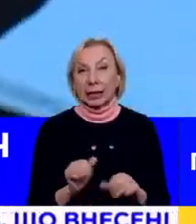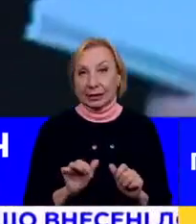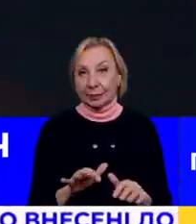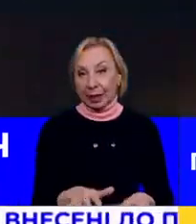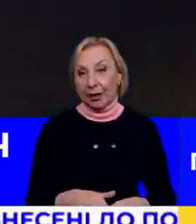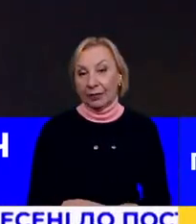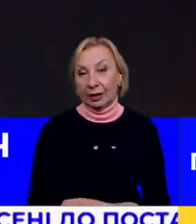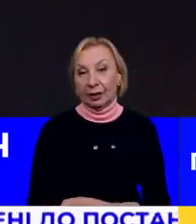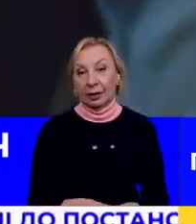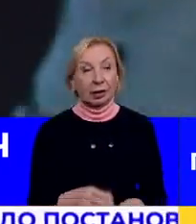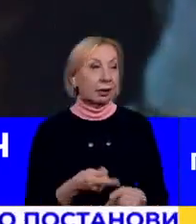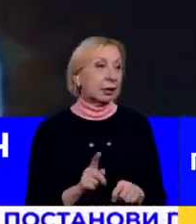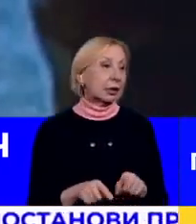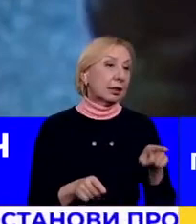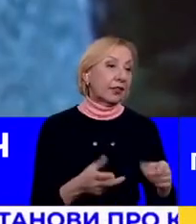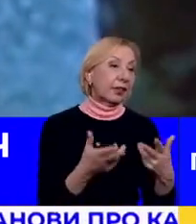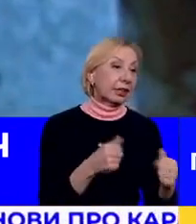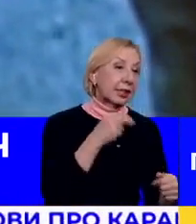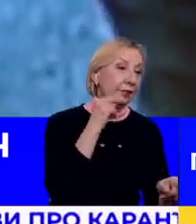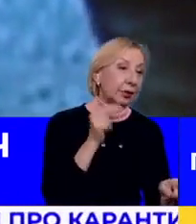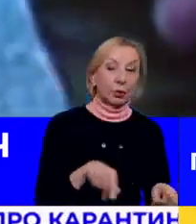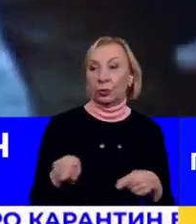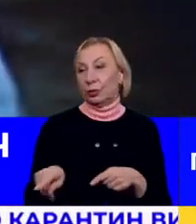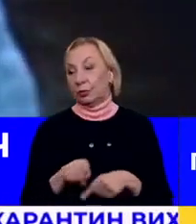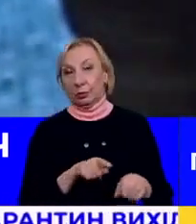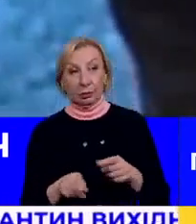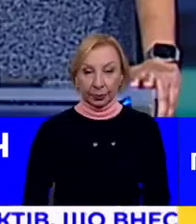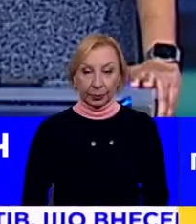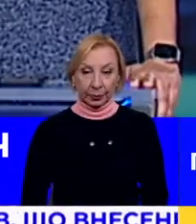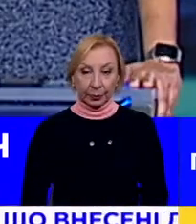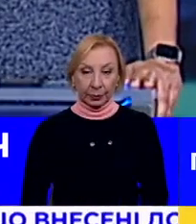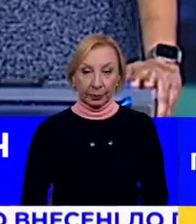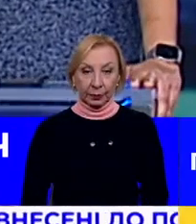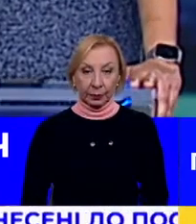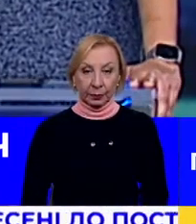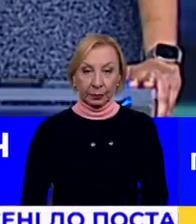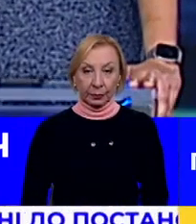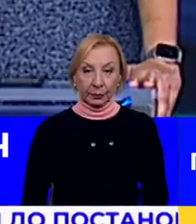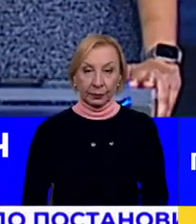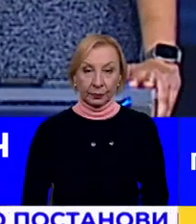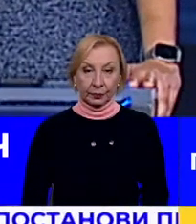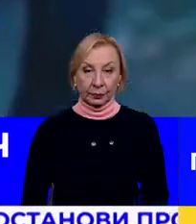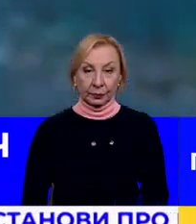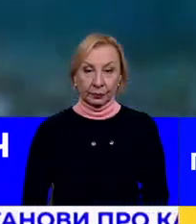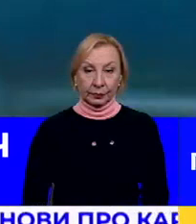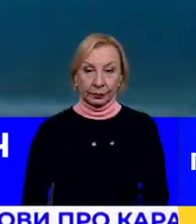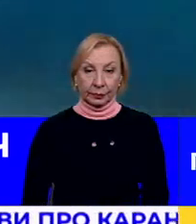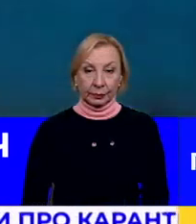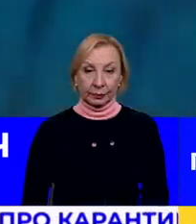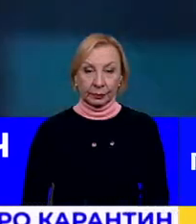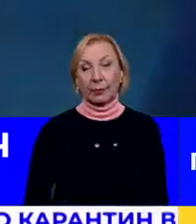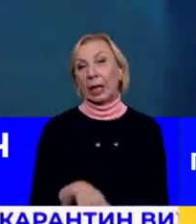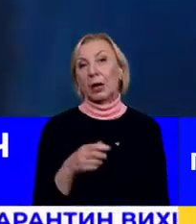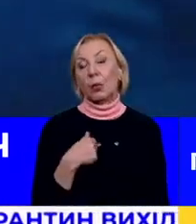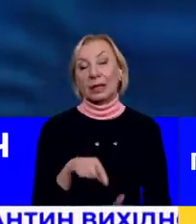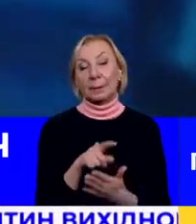ну, цього визнаємо, тих не визнаємо. Ну, тобто, якось надзвичайно все просто. Слова, в мене ще є буквально одне питання до Андрія Луганського.